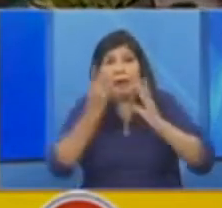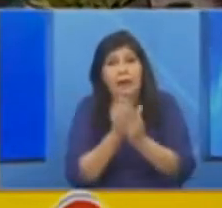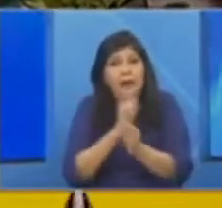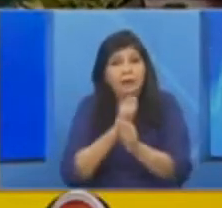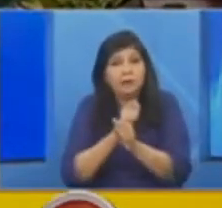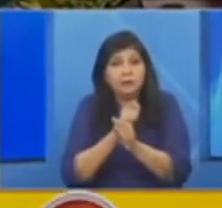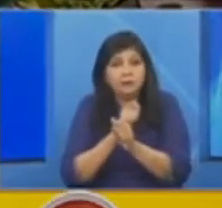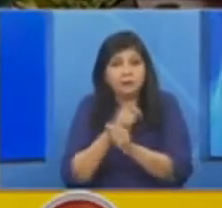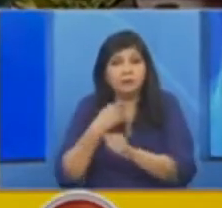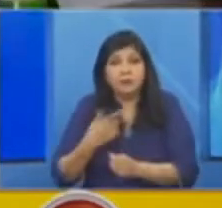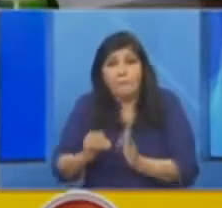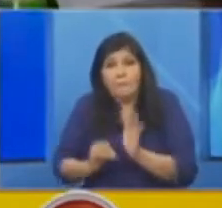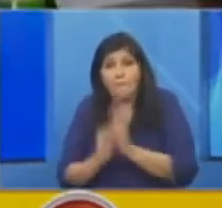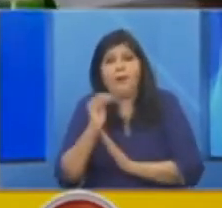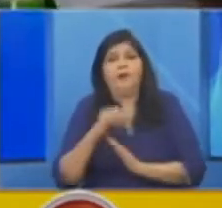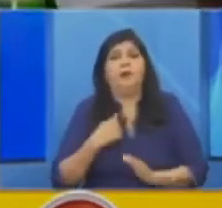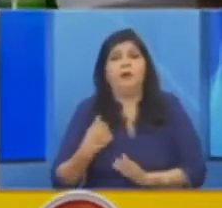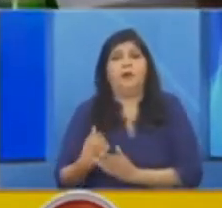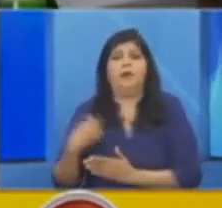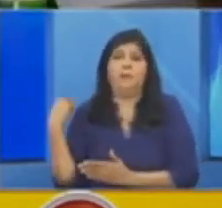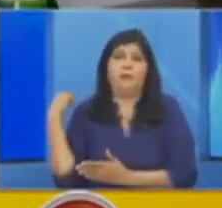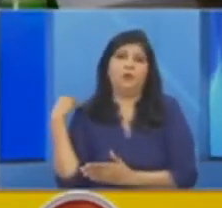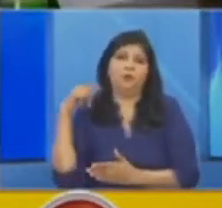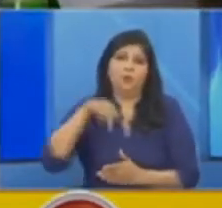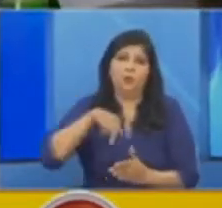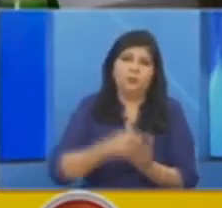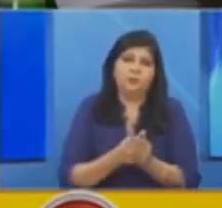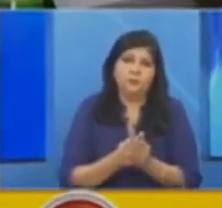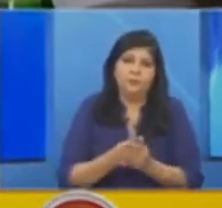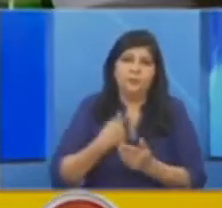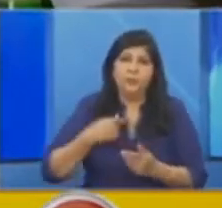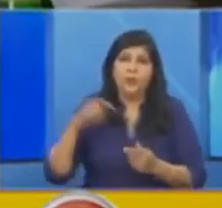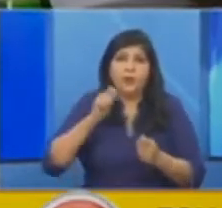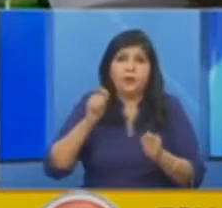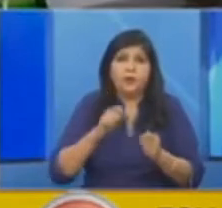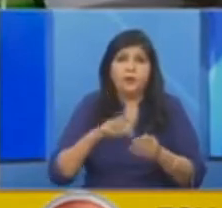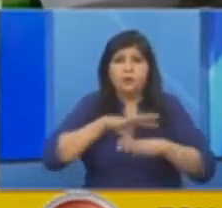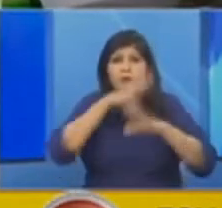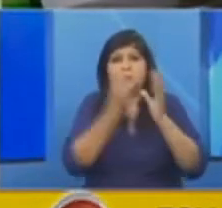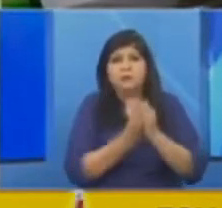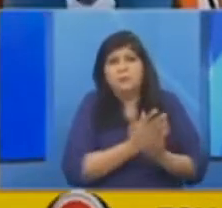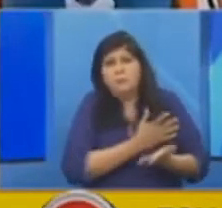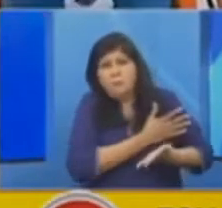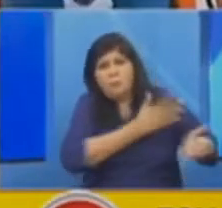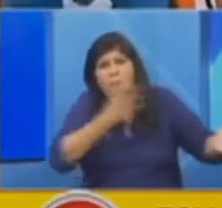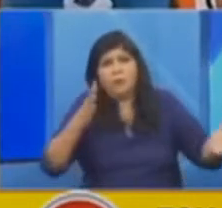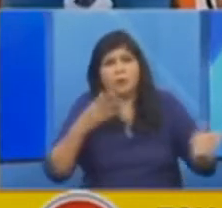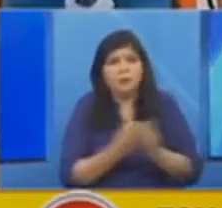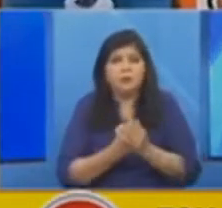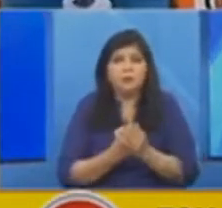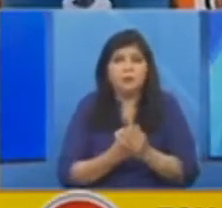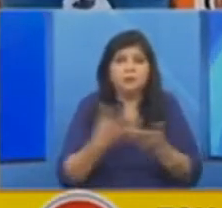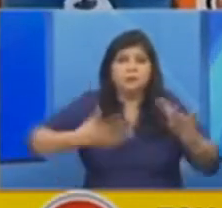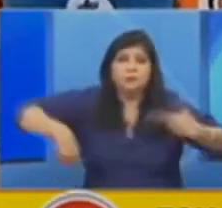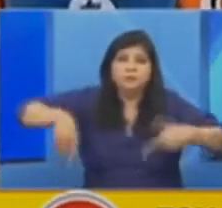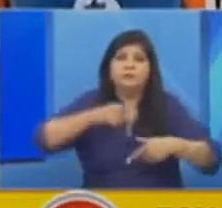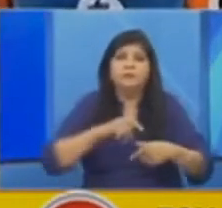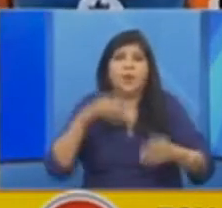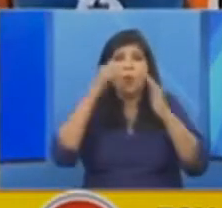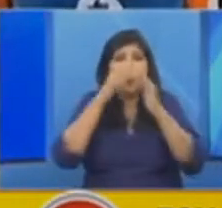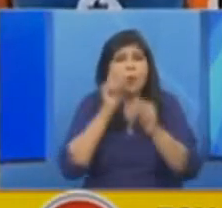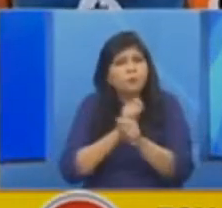बाद आपको भी अच्छा नहीं लगेगा देखे साथ ये टॉय इंडिस्ट्री बहुत व्यापक है ग्रह उद्योग हो